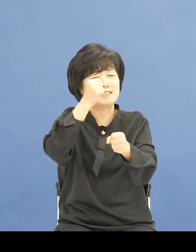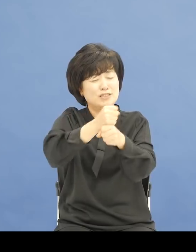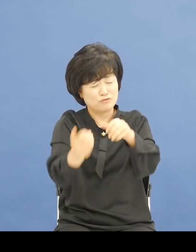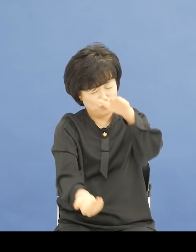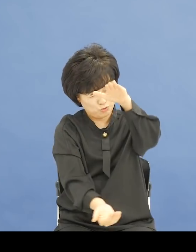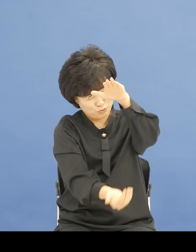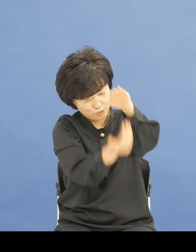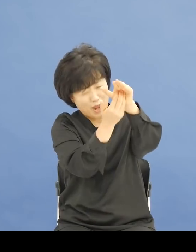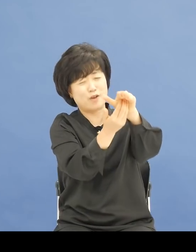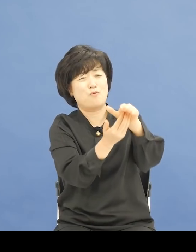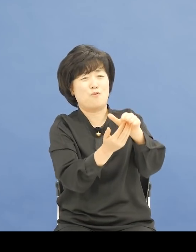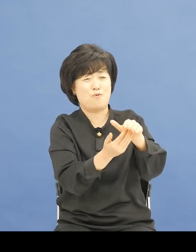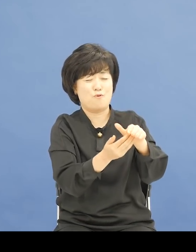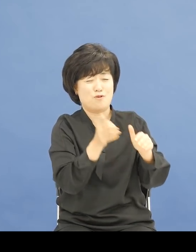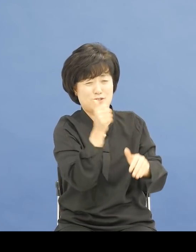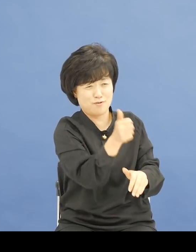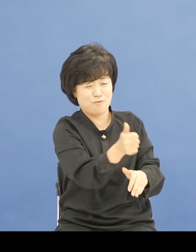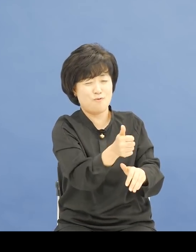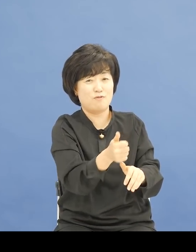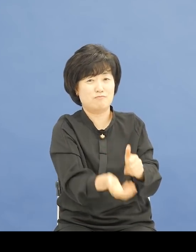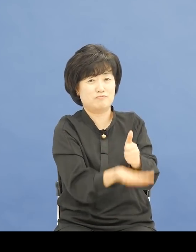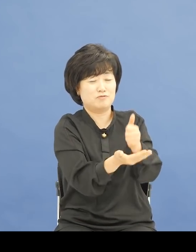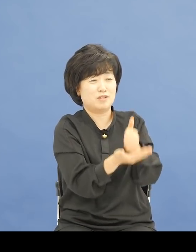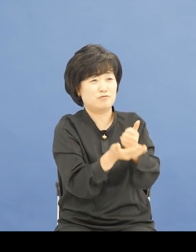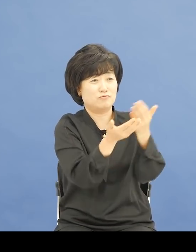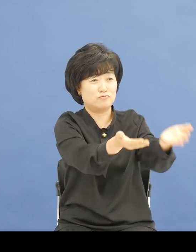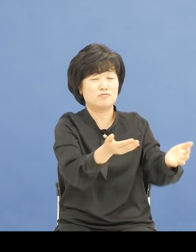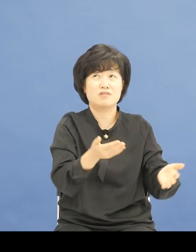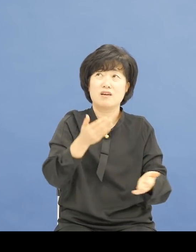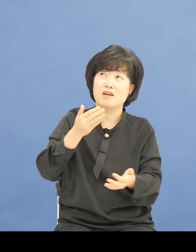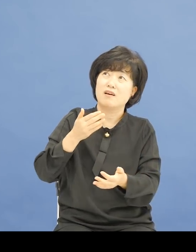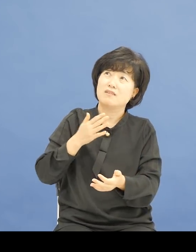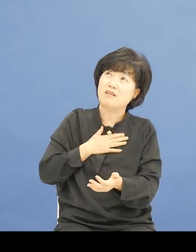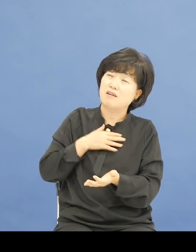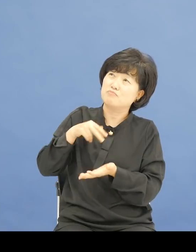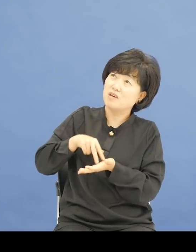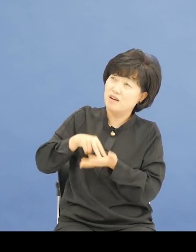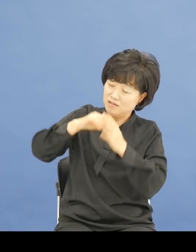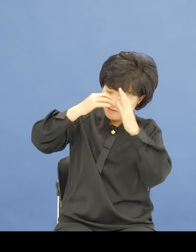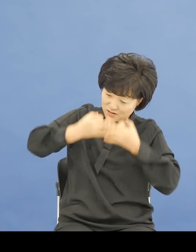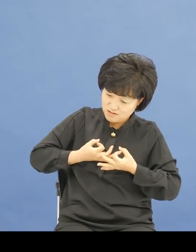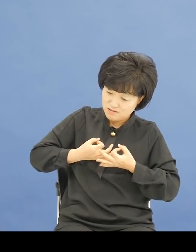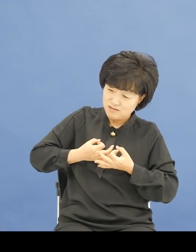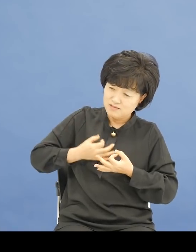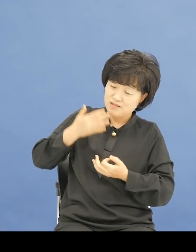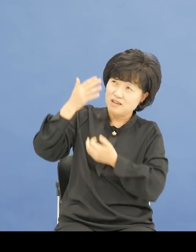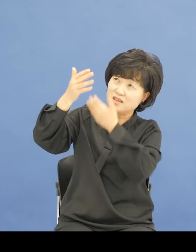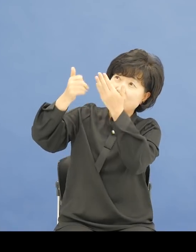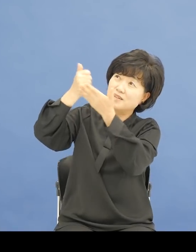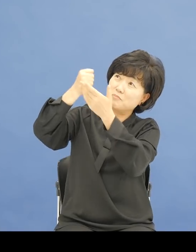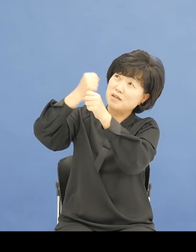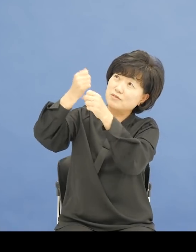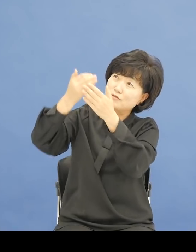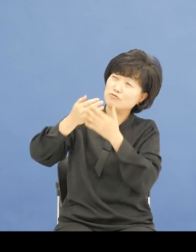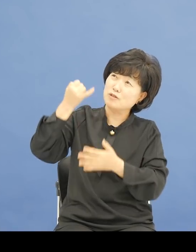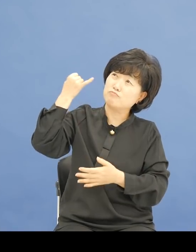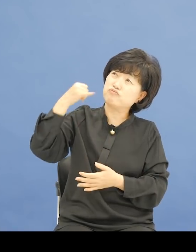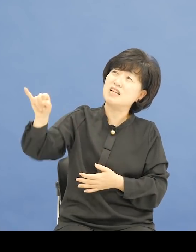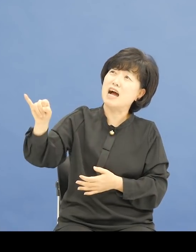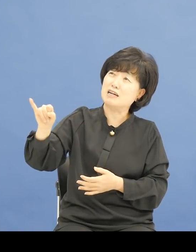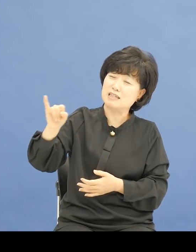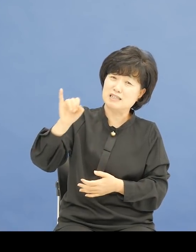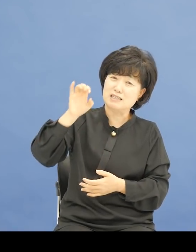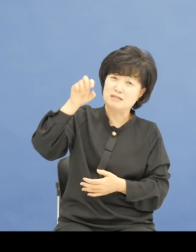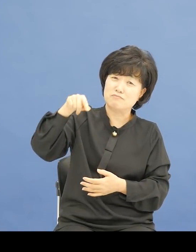나는 하나님이 실수로 만든 불량품 같습니다. 하나님 저 불량품 맞죠? 왜 나 같은 걸 태어나게 하셔가지고